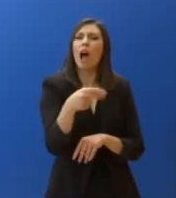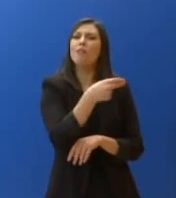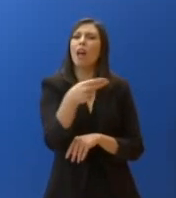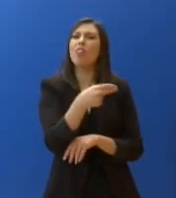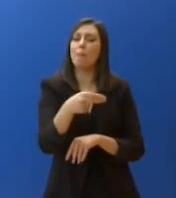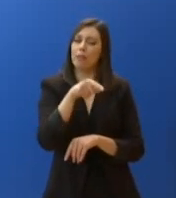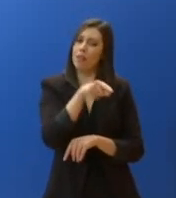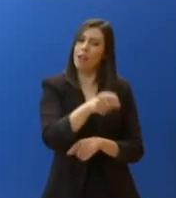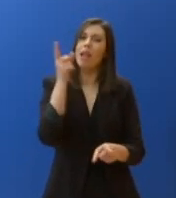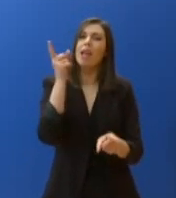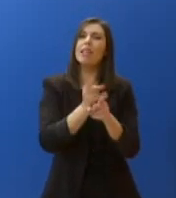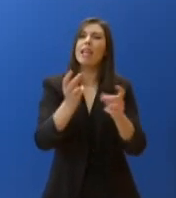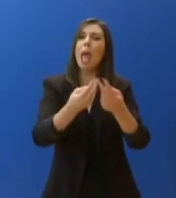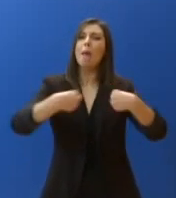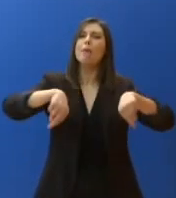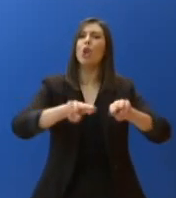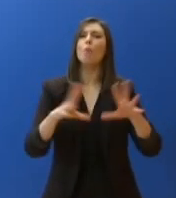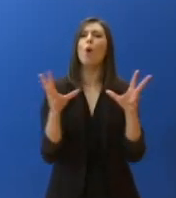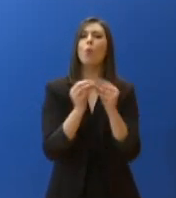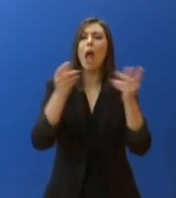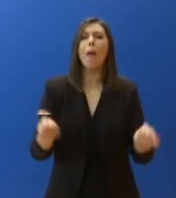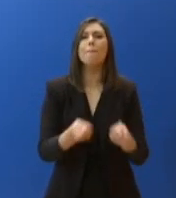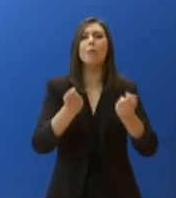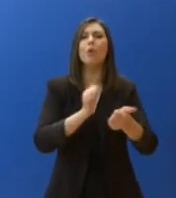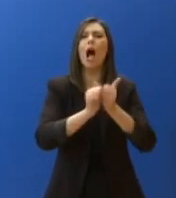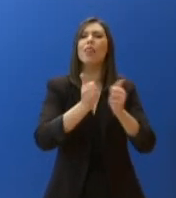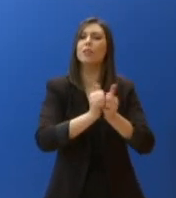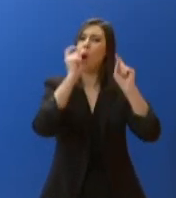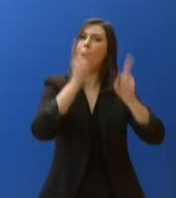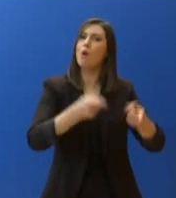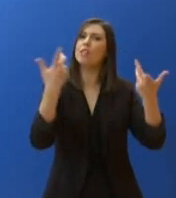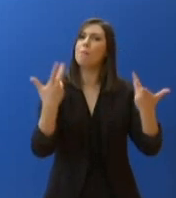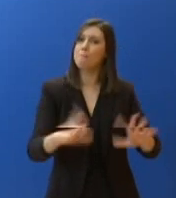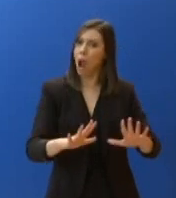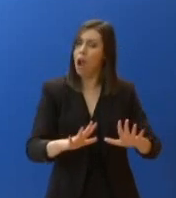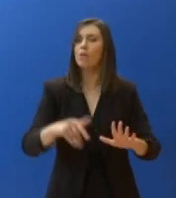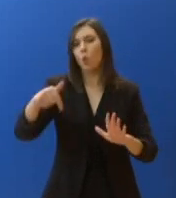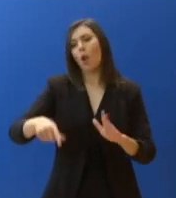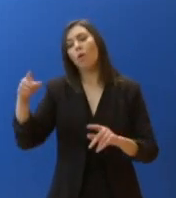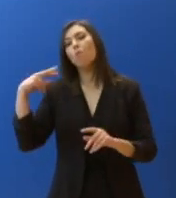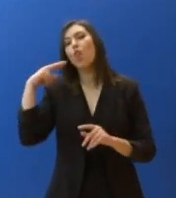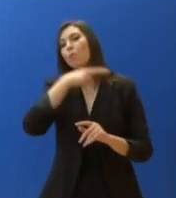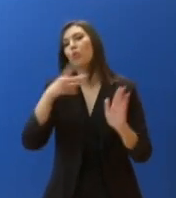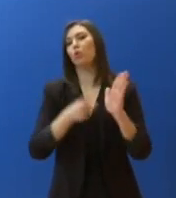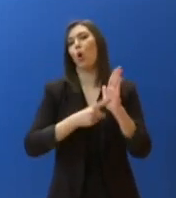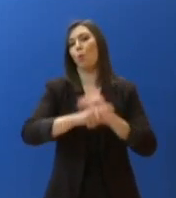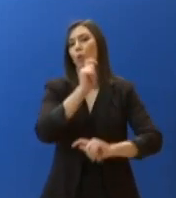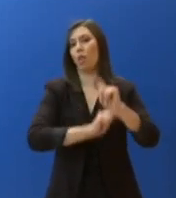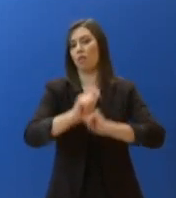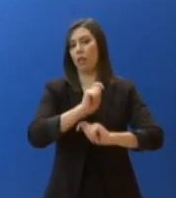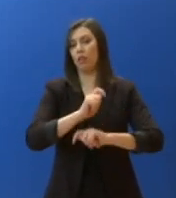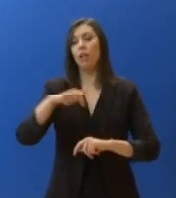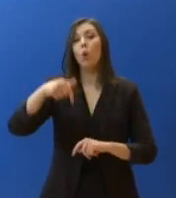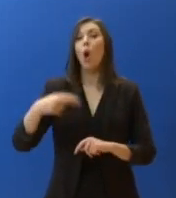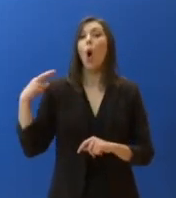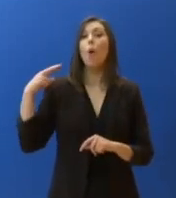Νομοθέτησε η Επιτροπή Επαγγελματικού Αθλητισμού. Η κυβέρνηση δεν εκβιάζεται. Με απόφαση του Πρωθυπουργού